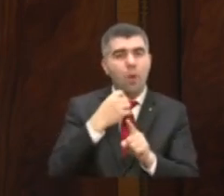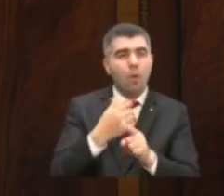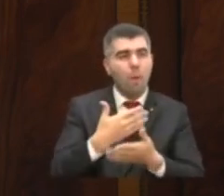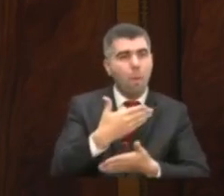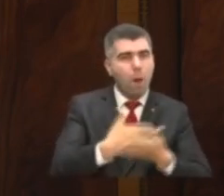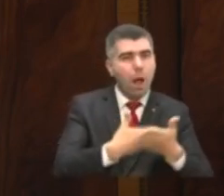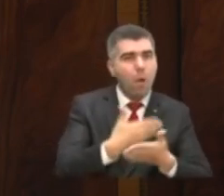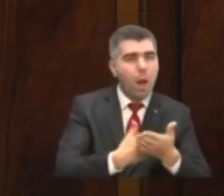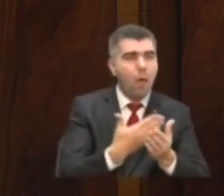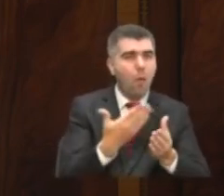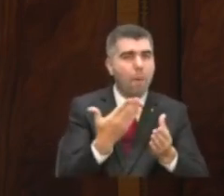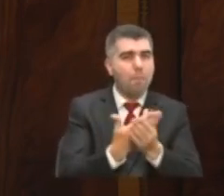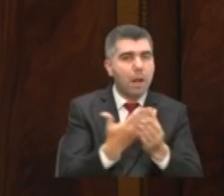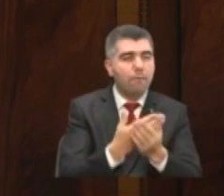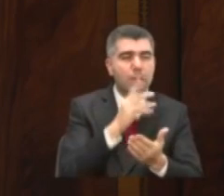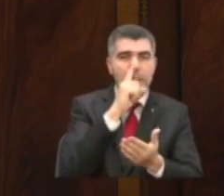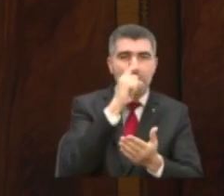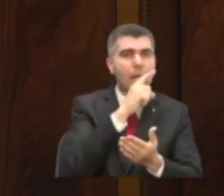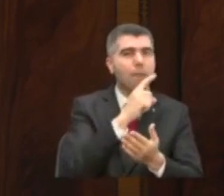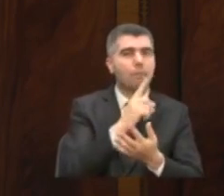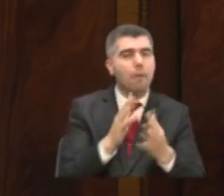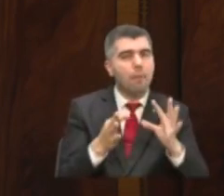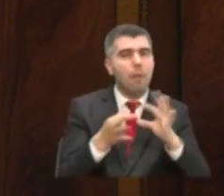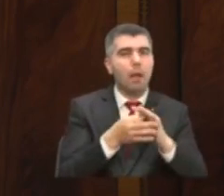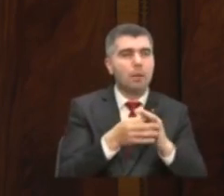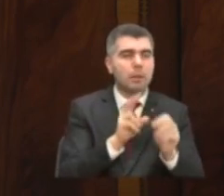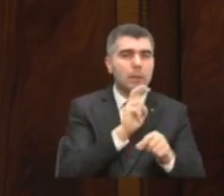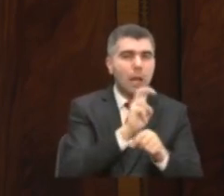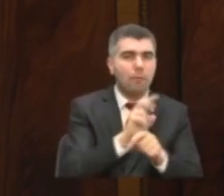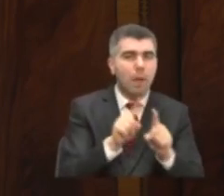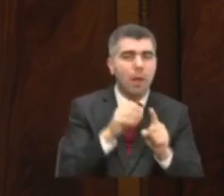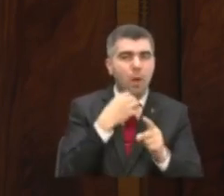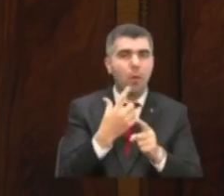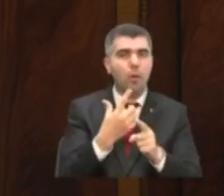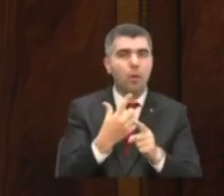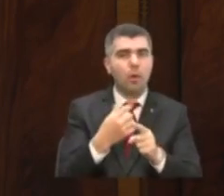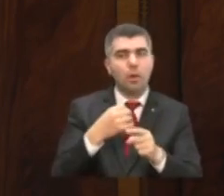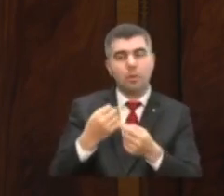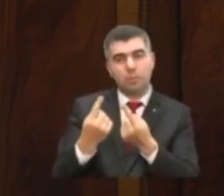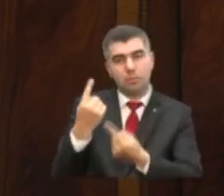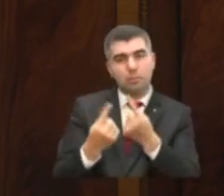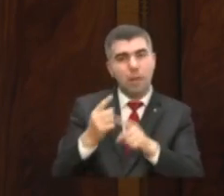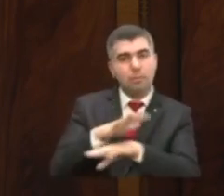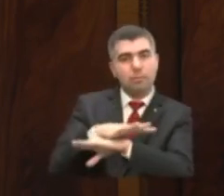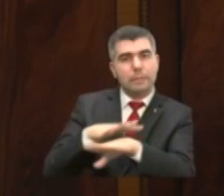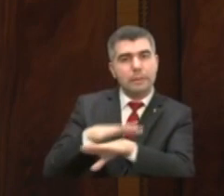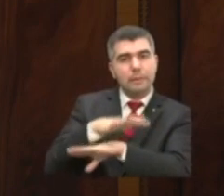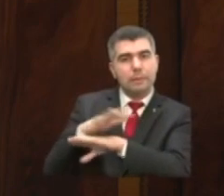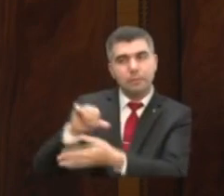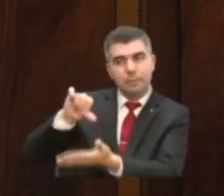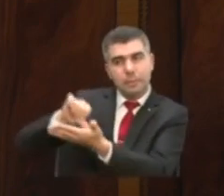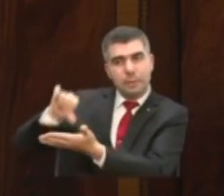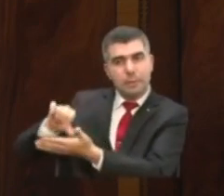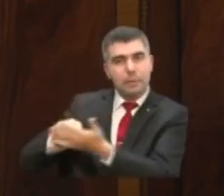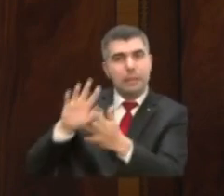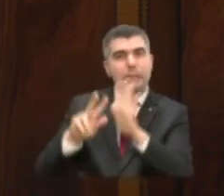ومشكل البيروقراطية، تسريع وجه هيكلة المراكز الجهوية للاستثمار وإعطائها صلاحية جديدة لتسيير وتبسيط